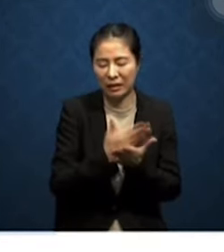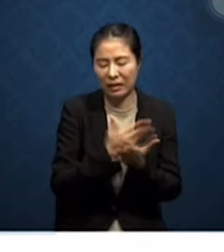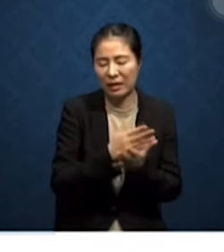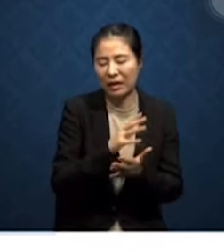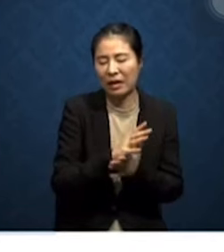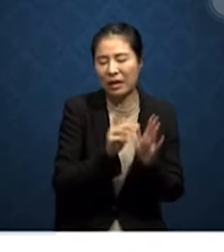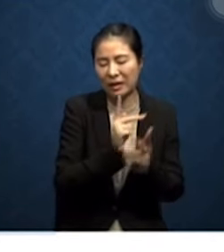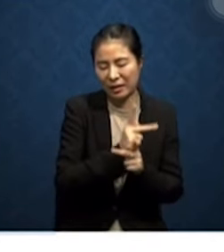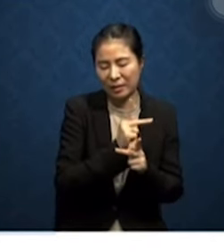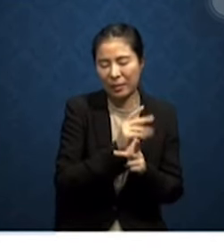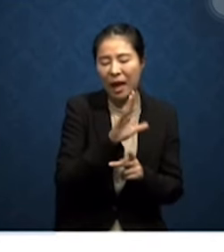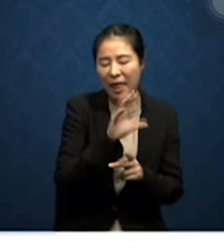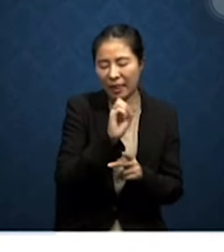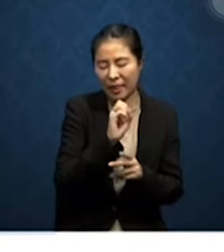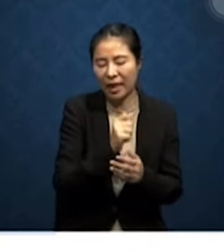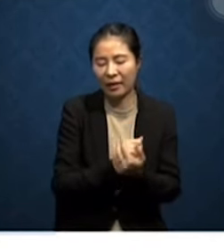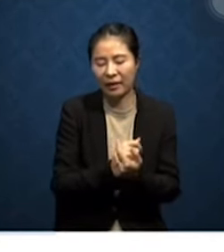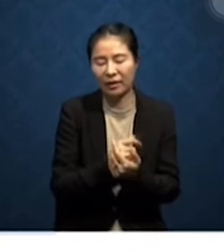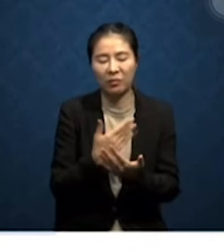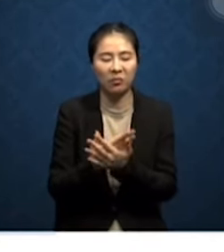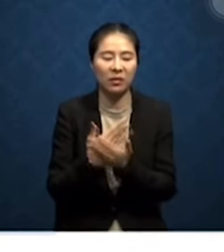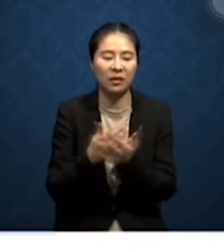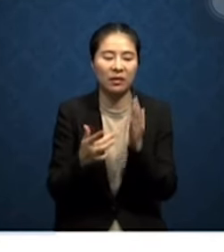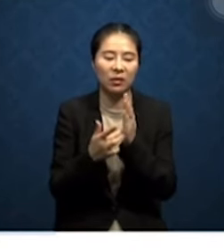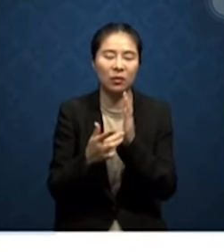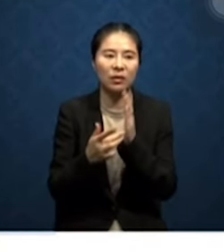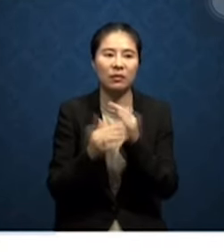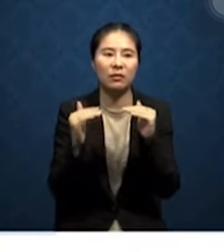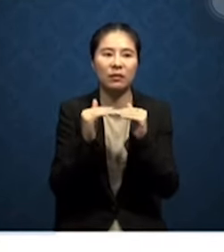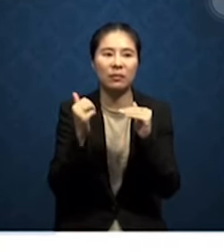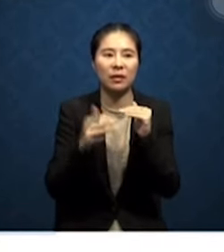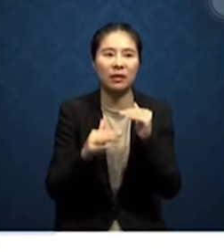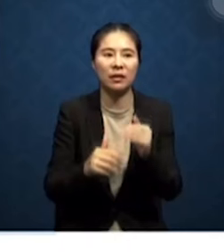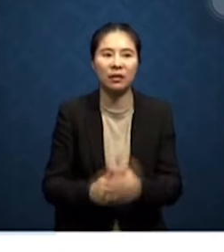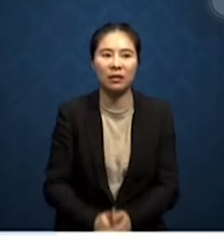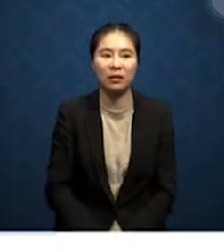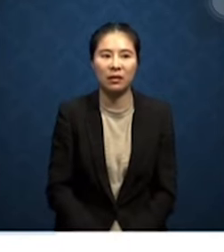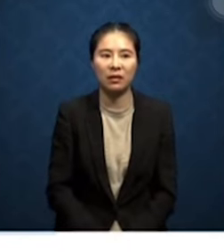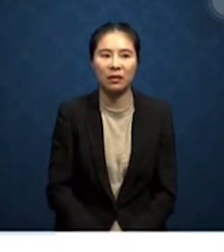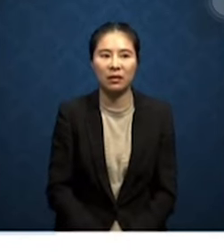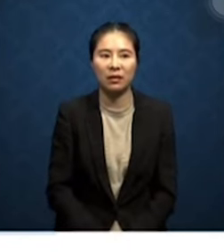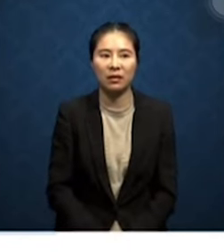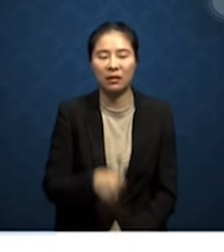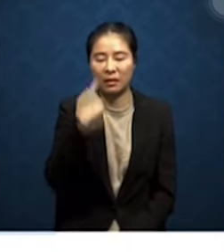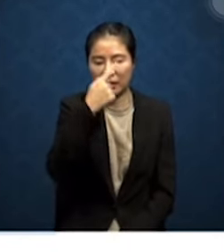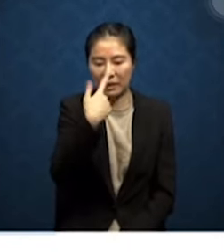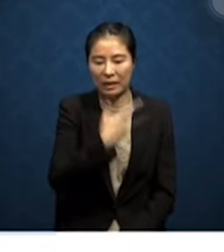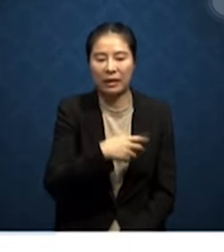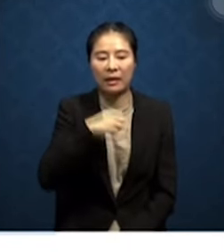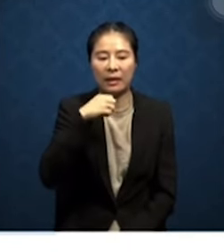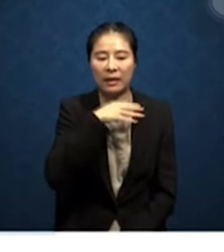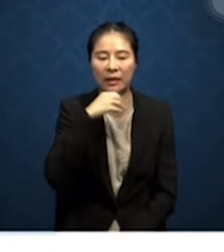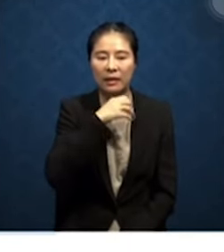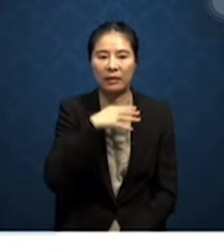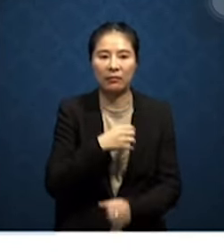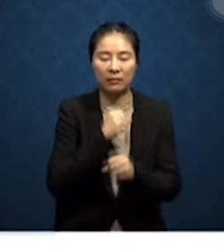ทำไมทุกคนไม่ได้นี่ฝากไว้ด้วยเลยนะคะคนที่ขยันทำมาหากินแต่โดน